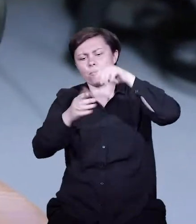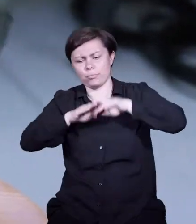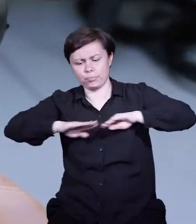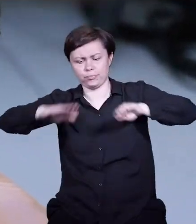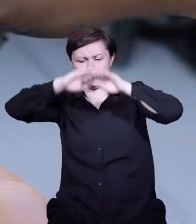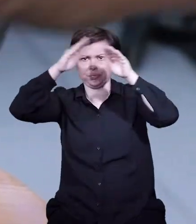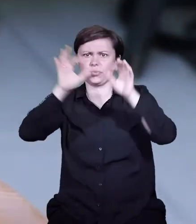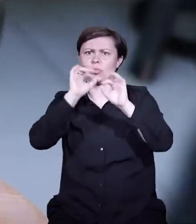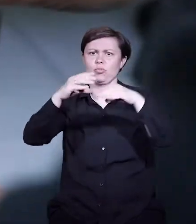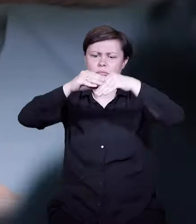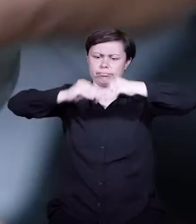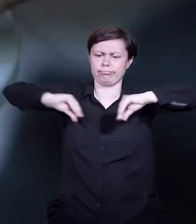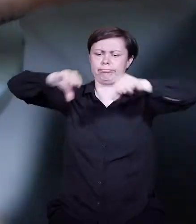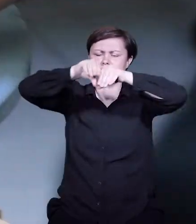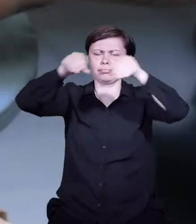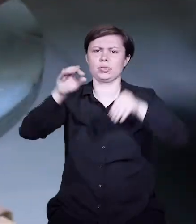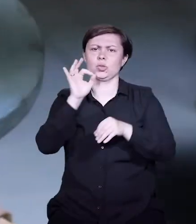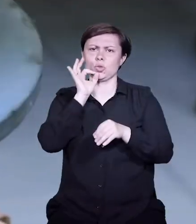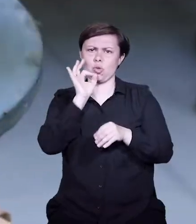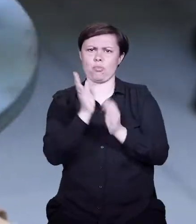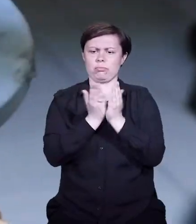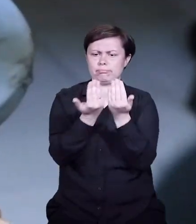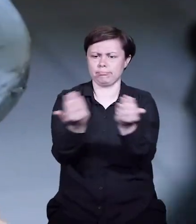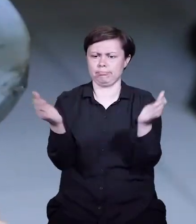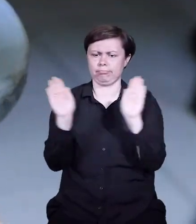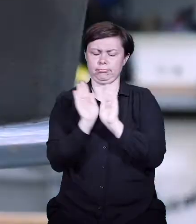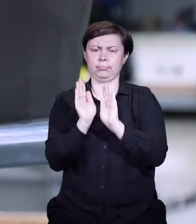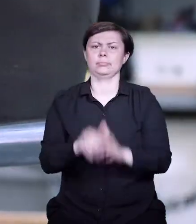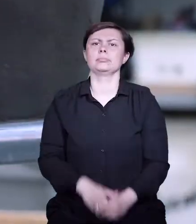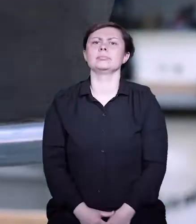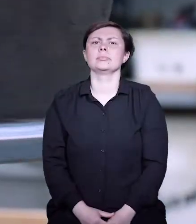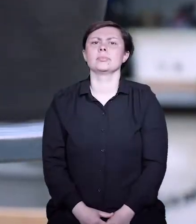żeby cała reszta kształtowała się już według określonego zamysłu.